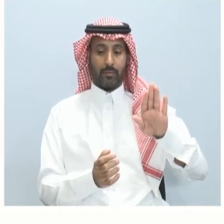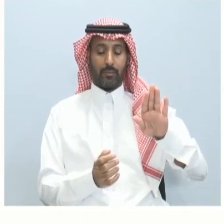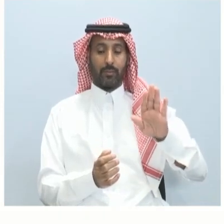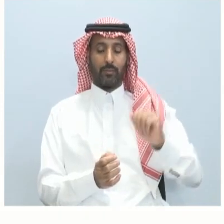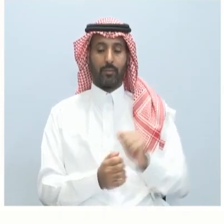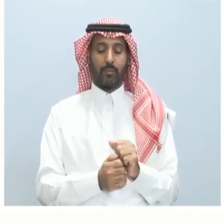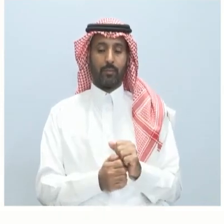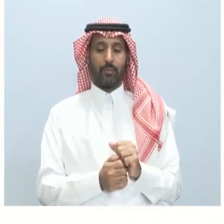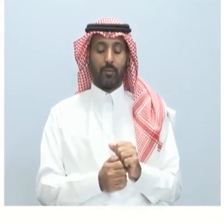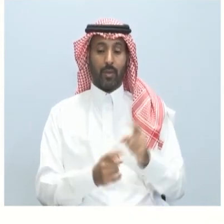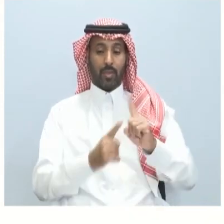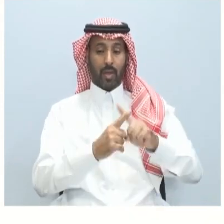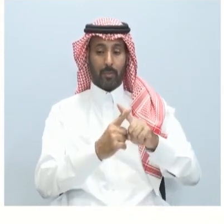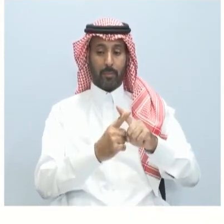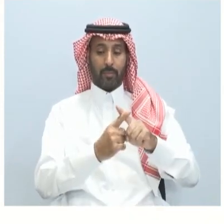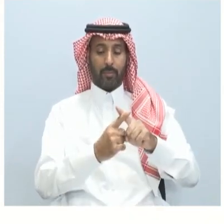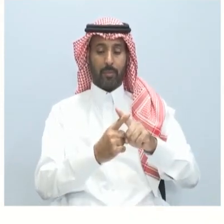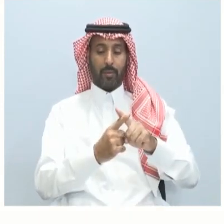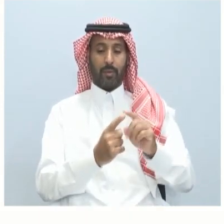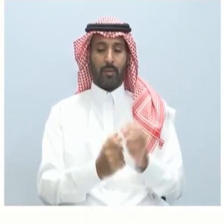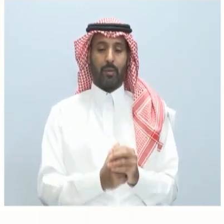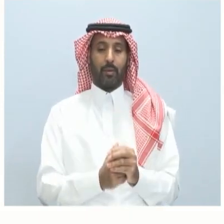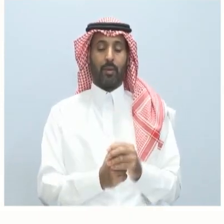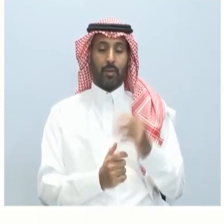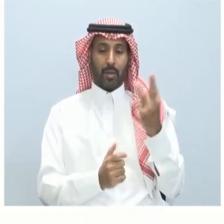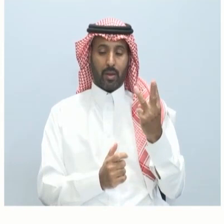س ضرب